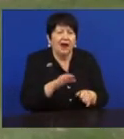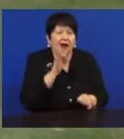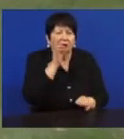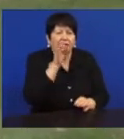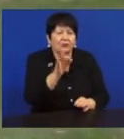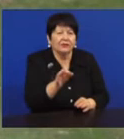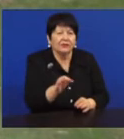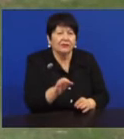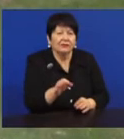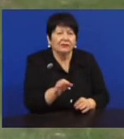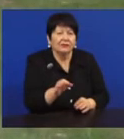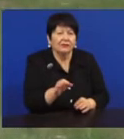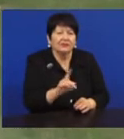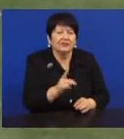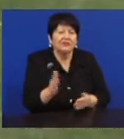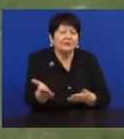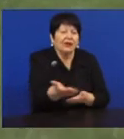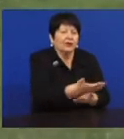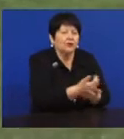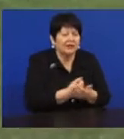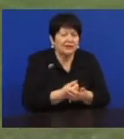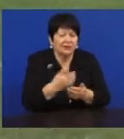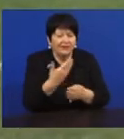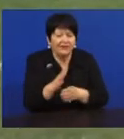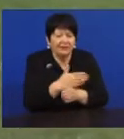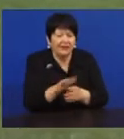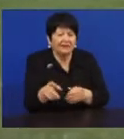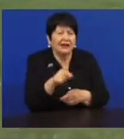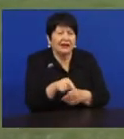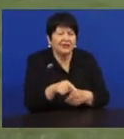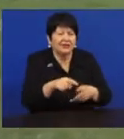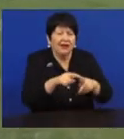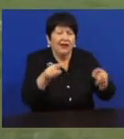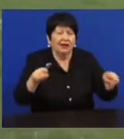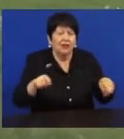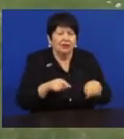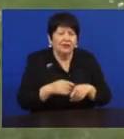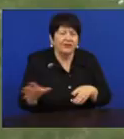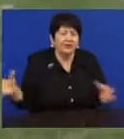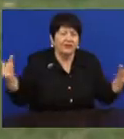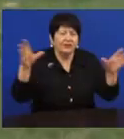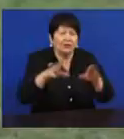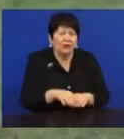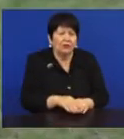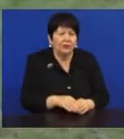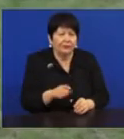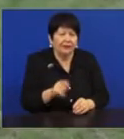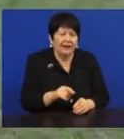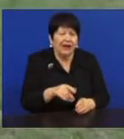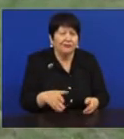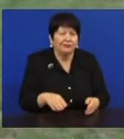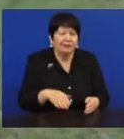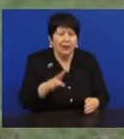au spus că de ce să mai colectăm separat dacă aici e așa un dezastru? Da, într-adevăr, la